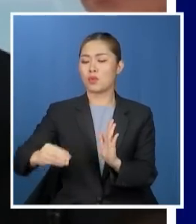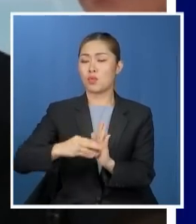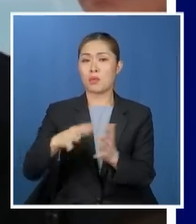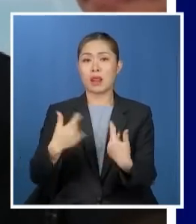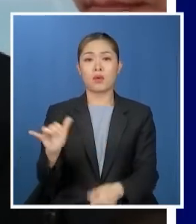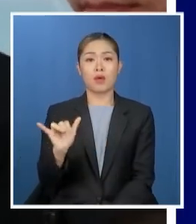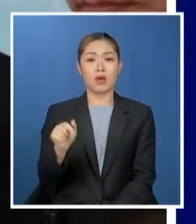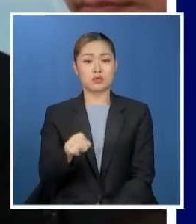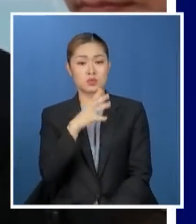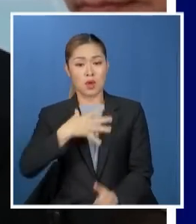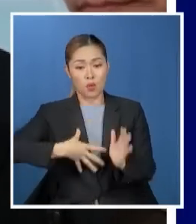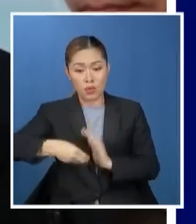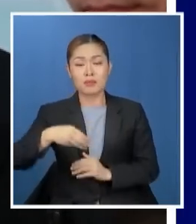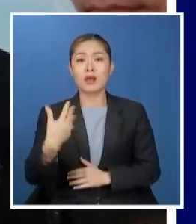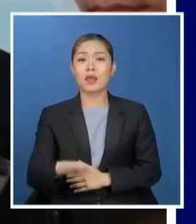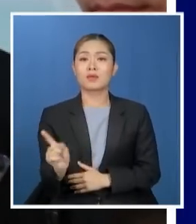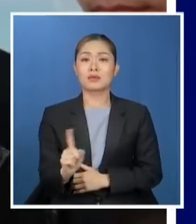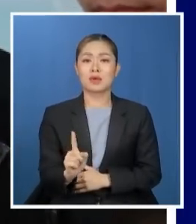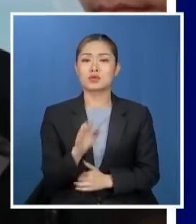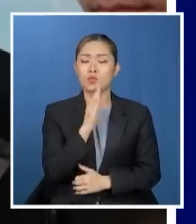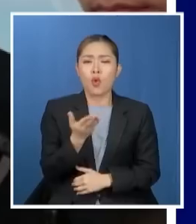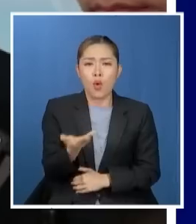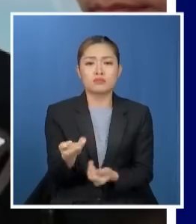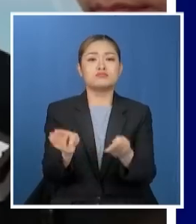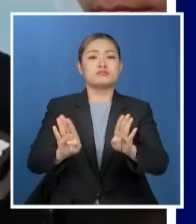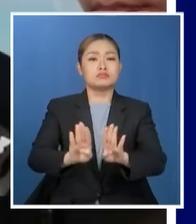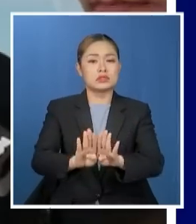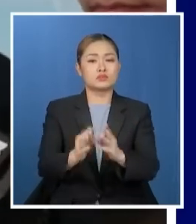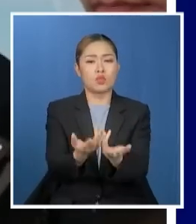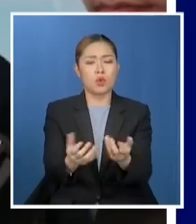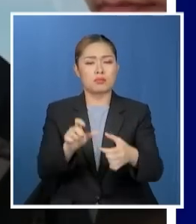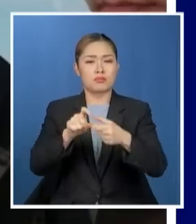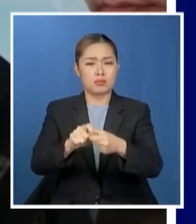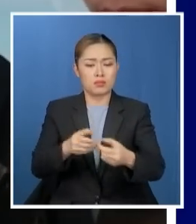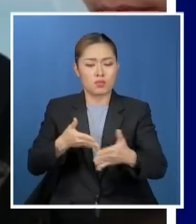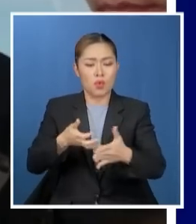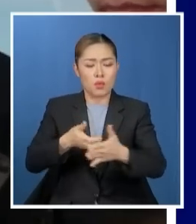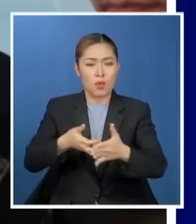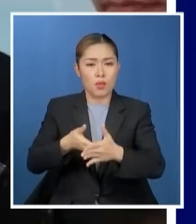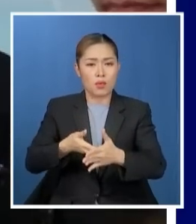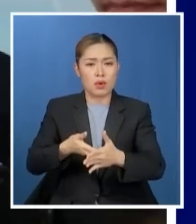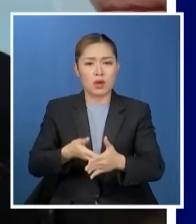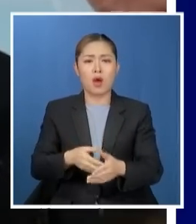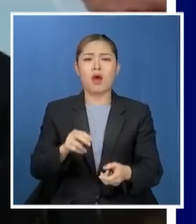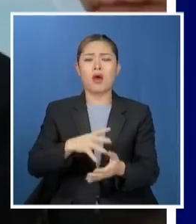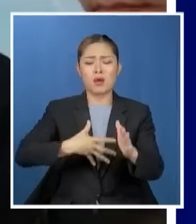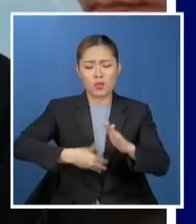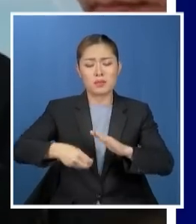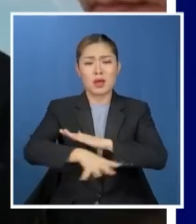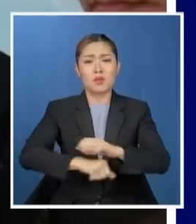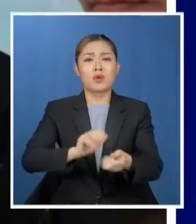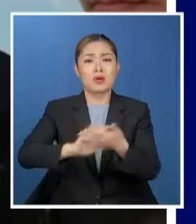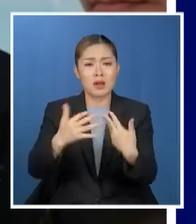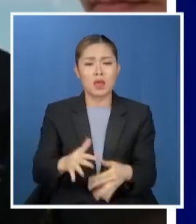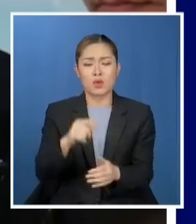ไปหรือยัง มันถูกดูดไปหรือยังนะฮะการไปขอให้ปิดเว็บไซต์นี้หรือว่าบล็อกกั้นเขาเนี่ยมันก็เป็นหลังจากที่เหตุมันเกิดไปแล้ว